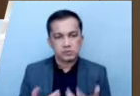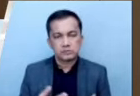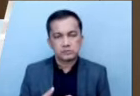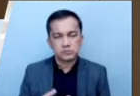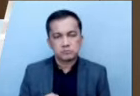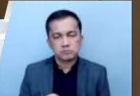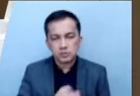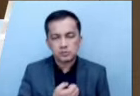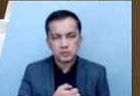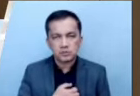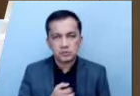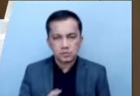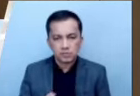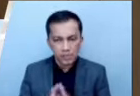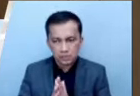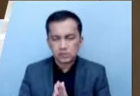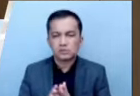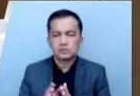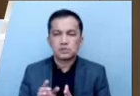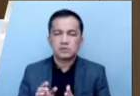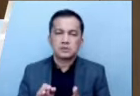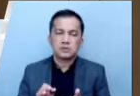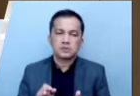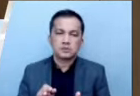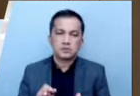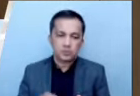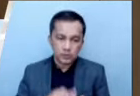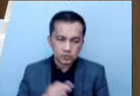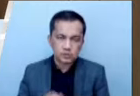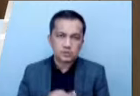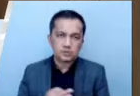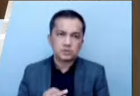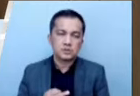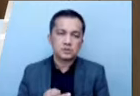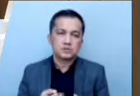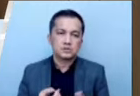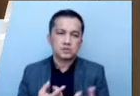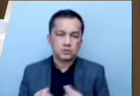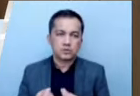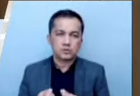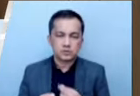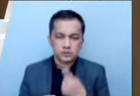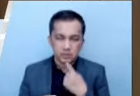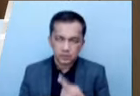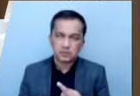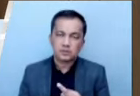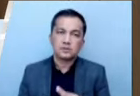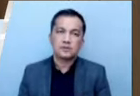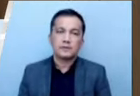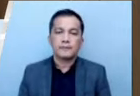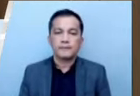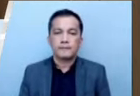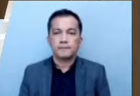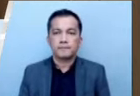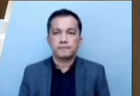ako ng tawad sa nagawa ko, nasabi ko,